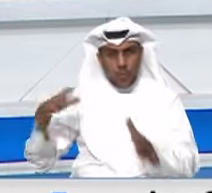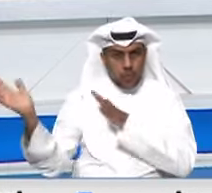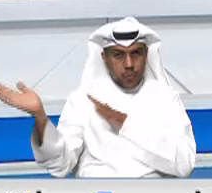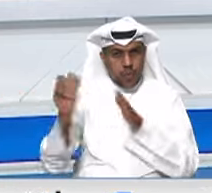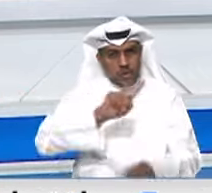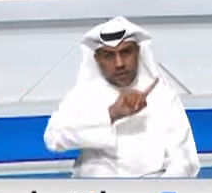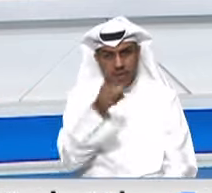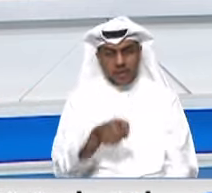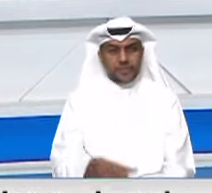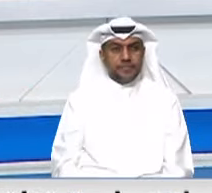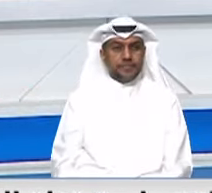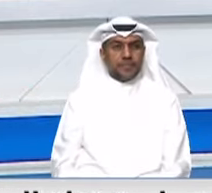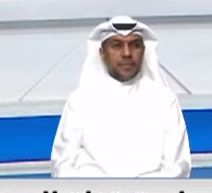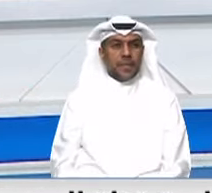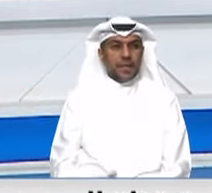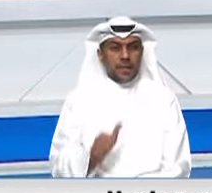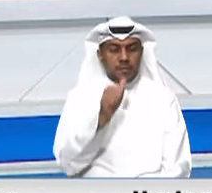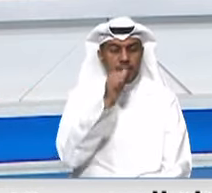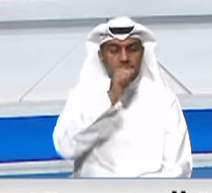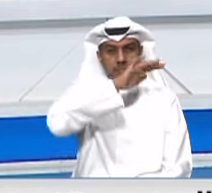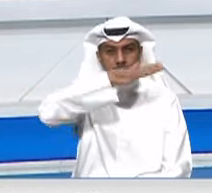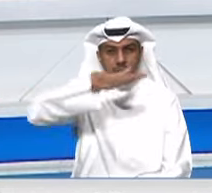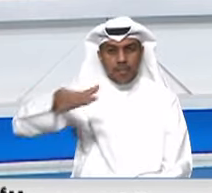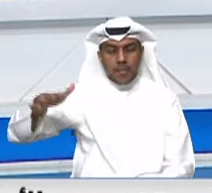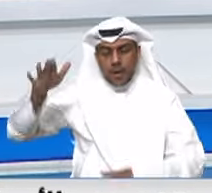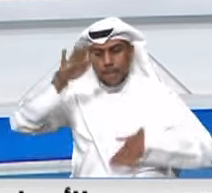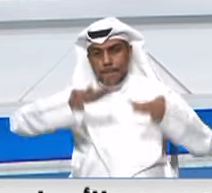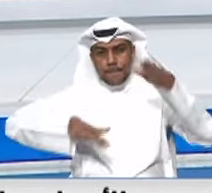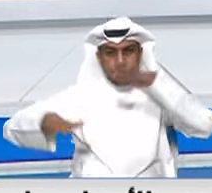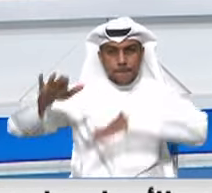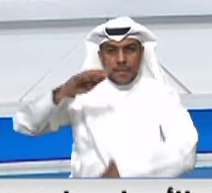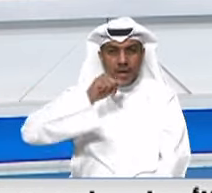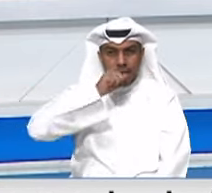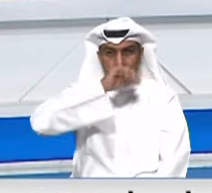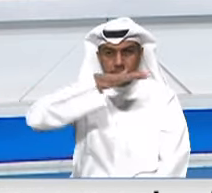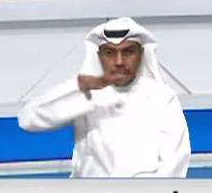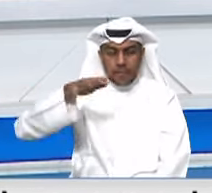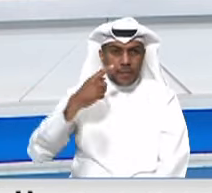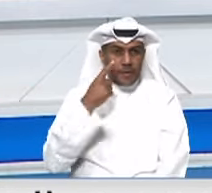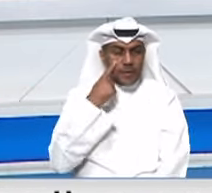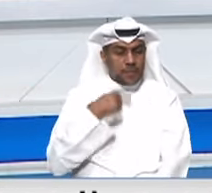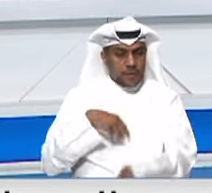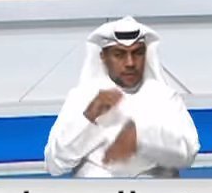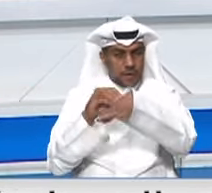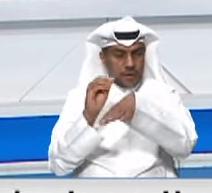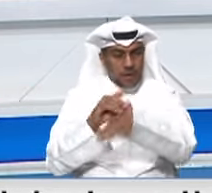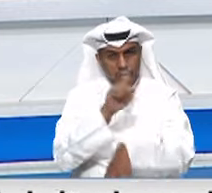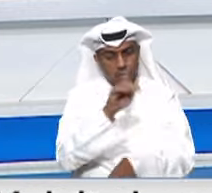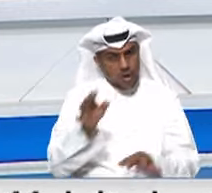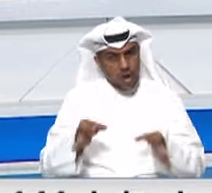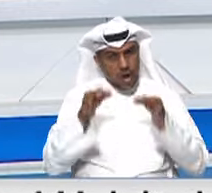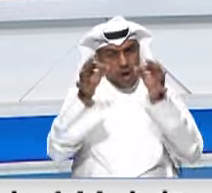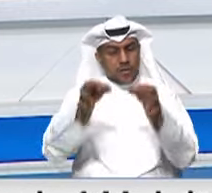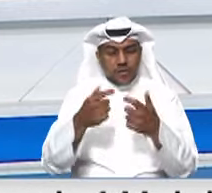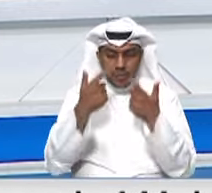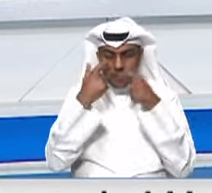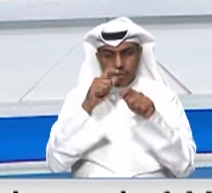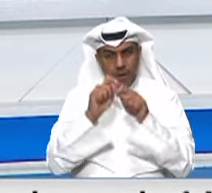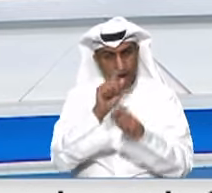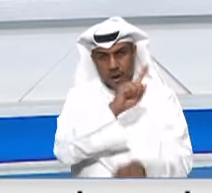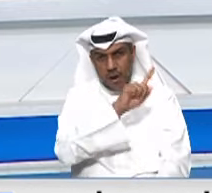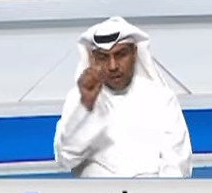الساعة. أما بالنسبة للأجواء البحرية المتوقعة خلال 24 ساعة القادمة، ما ننصح بممارسة الأنشطة البحرية،